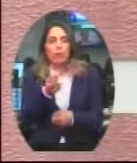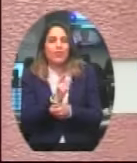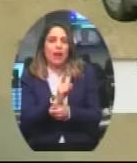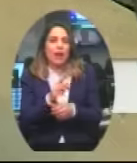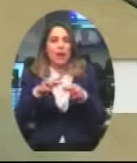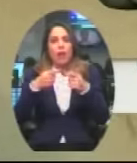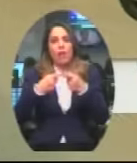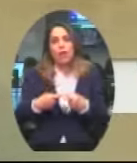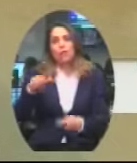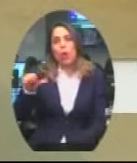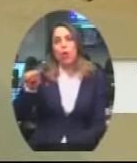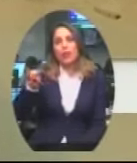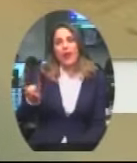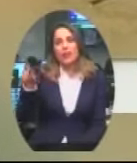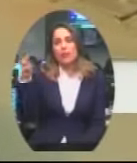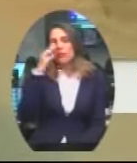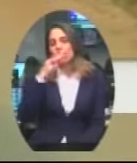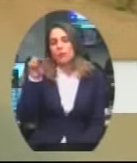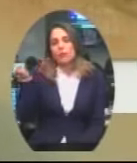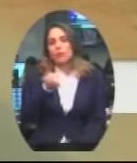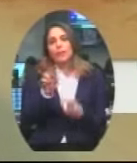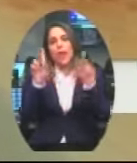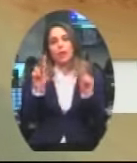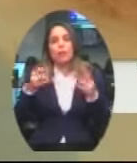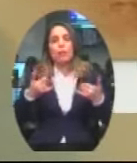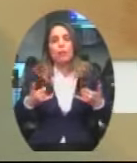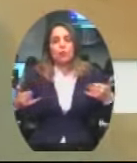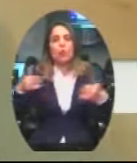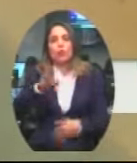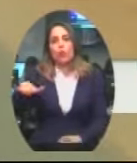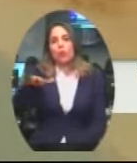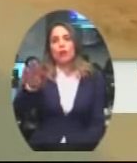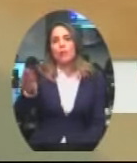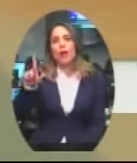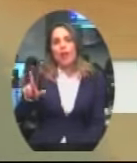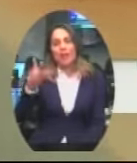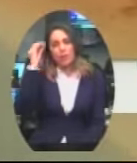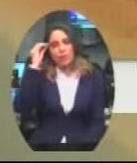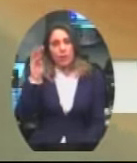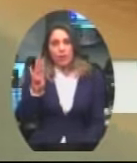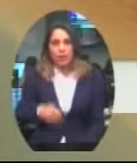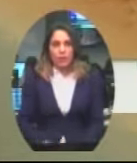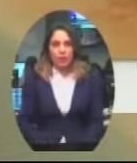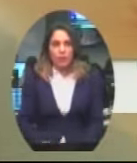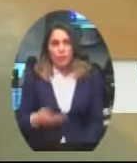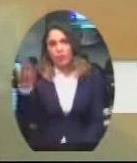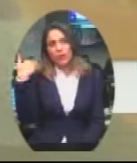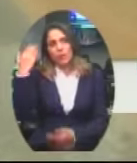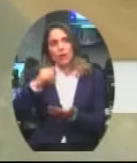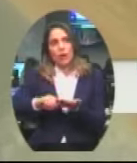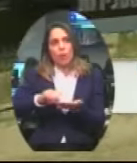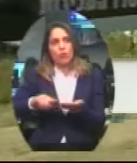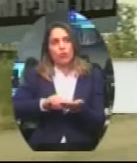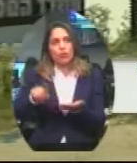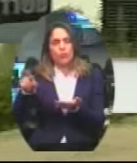חזן עסק בעצירת הפיתוח של שכונת ברלב במזכרת בתיה. כבר לפני כמה חודשים פתחו תושבי השכונה במחאה על